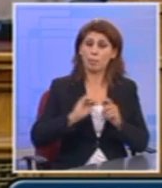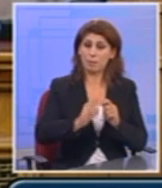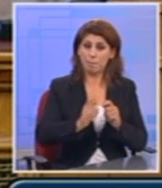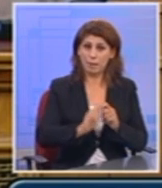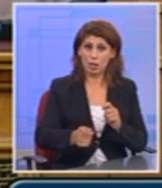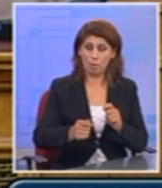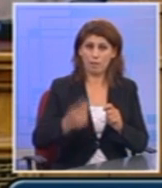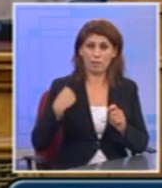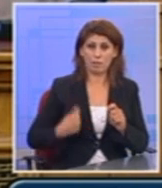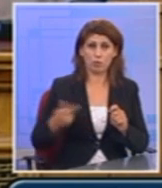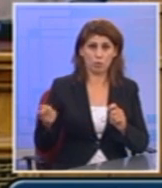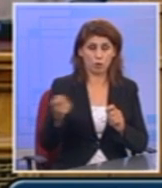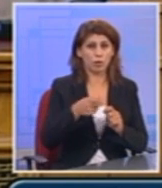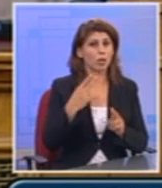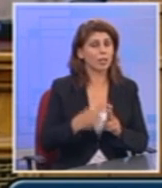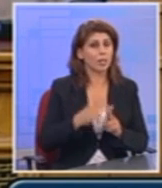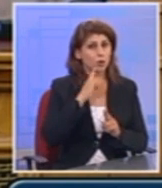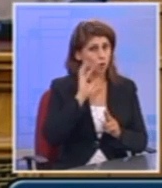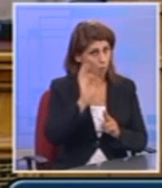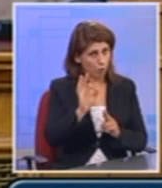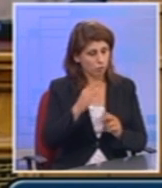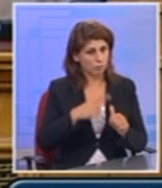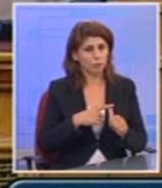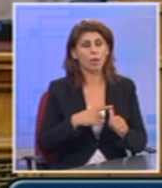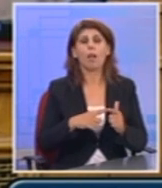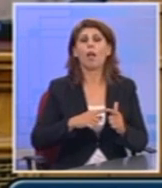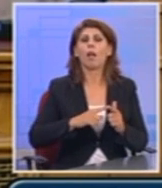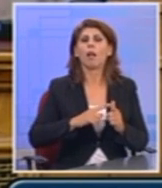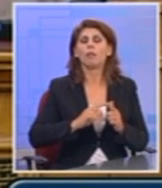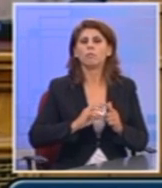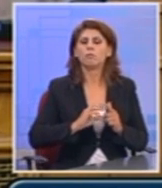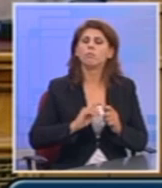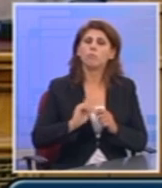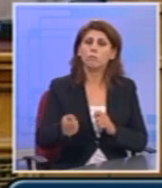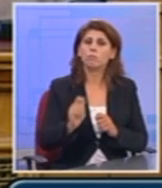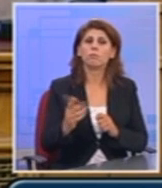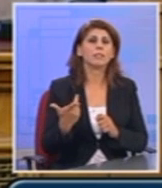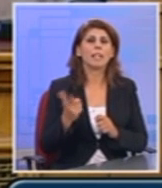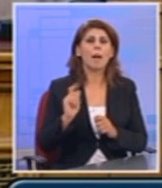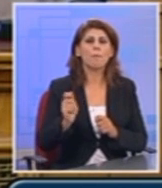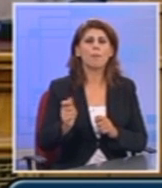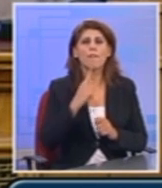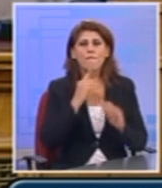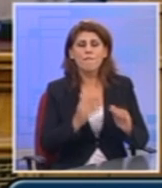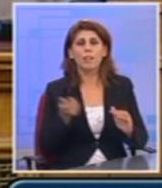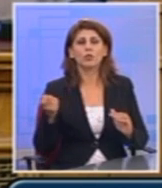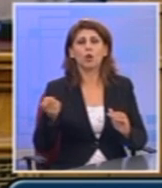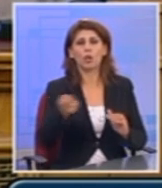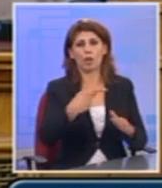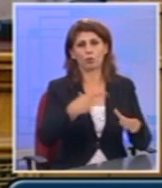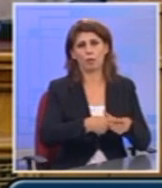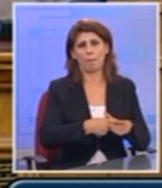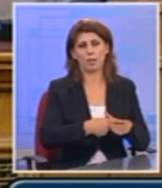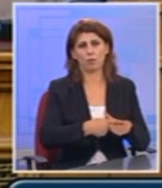του δημοσίου χρέους το είπαμε είναι ο κύριος σκοπός του θα διατίθενται όμως και για την αποπληρωμή των ίδιων των χρεών του